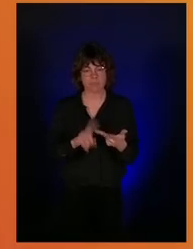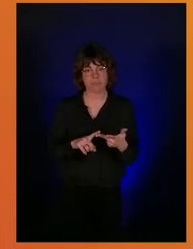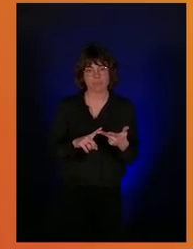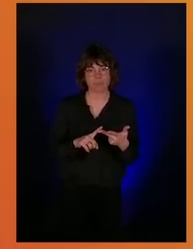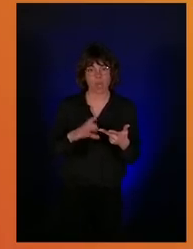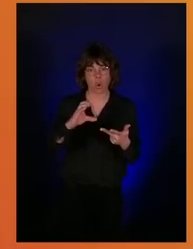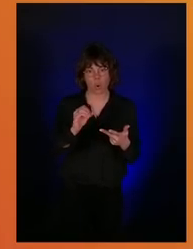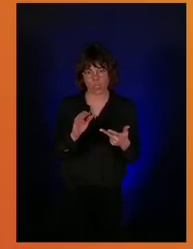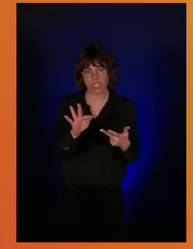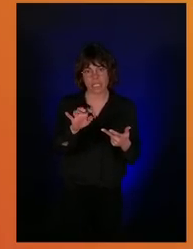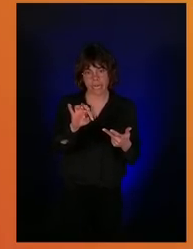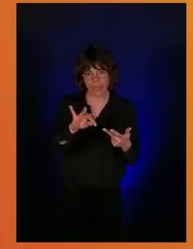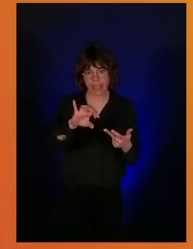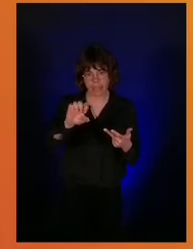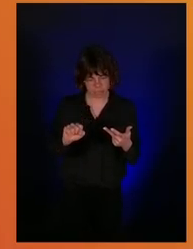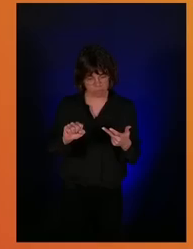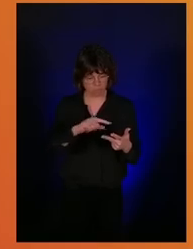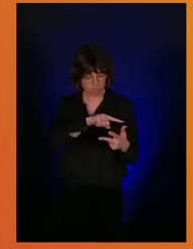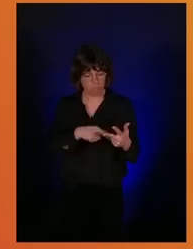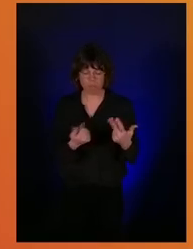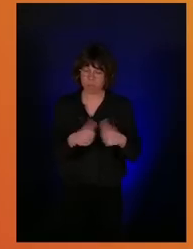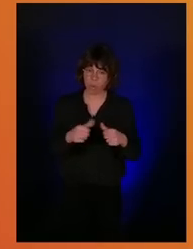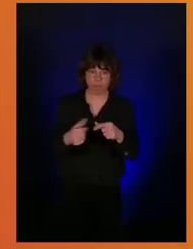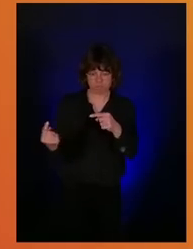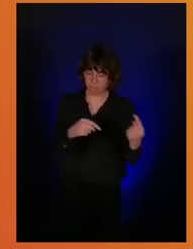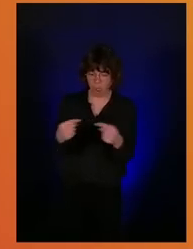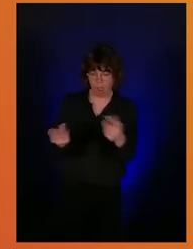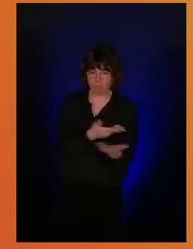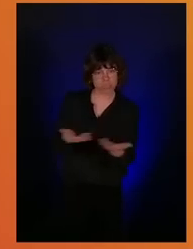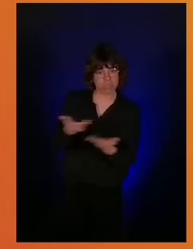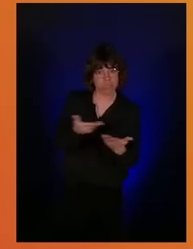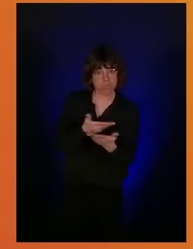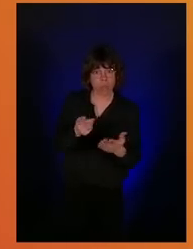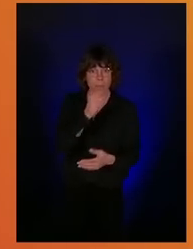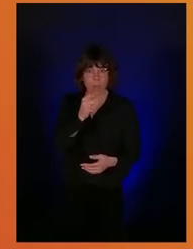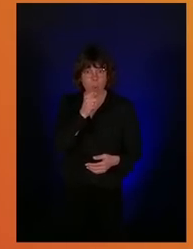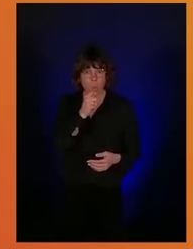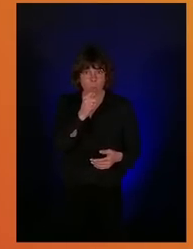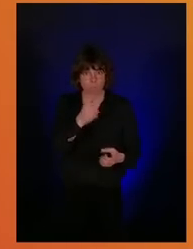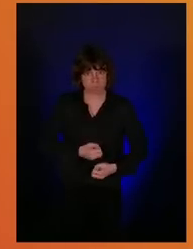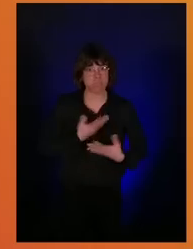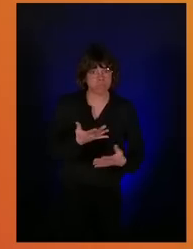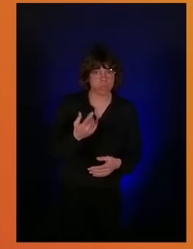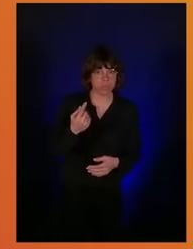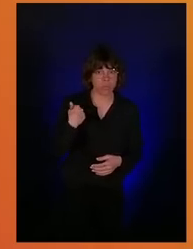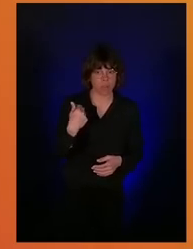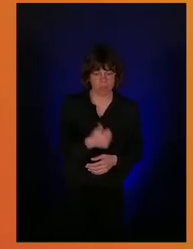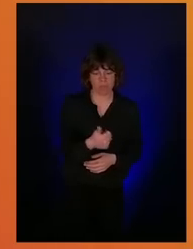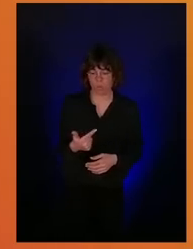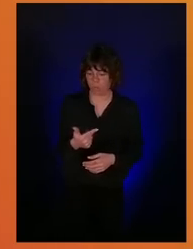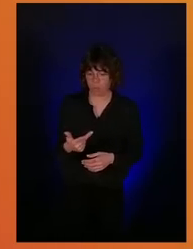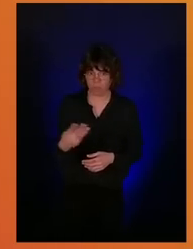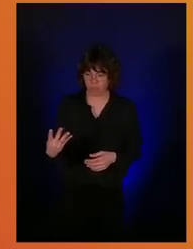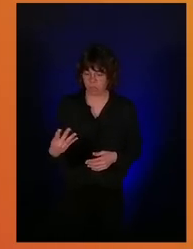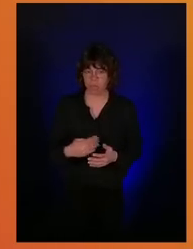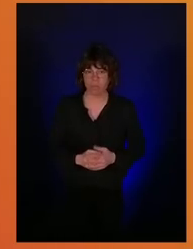de Cogetiz. Pour cela, on peut organiser les débats avec des prises de parole au micro. 1, 2, 3,